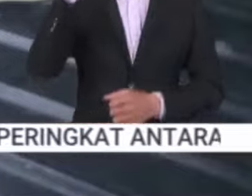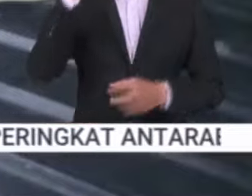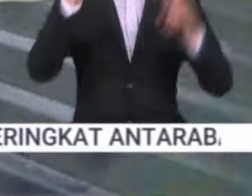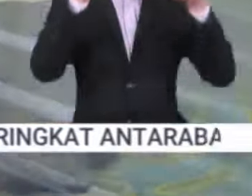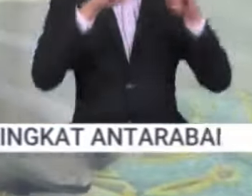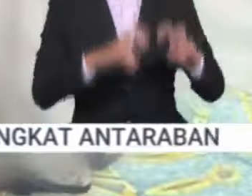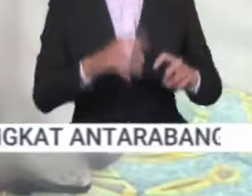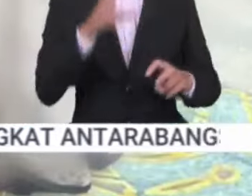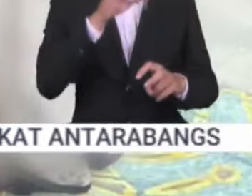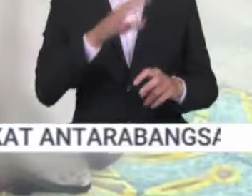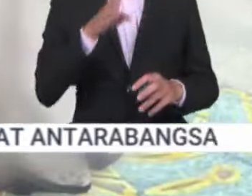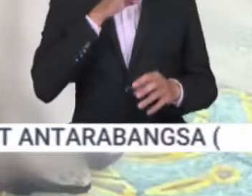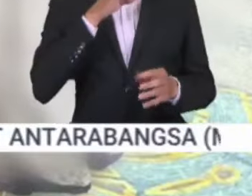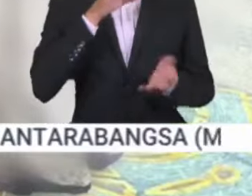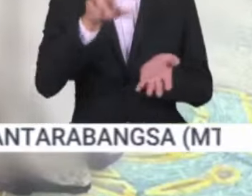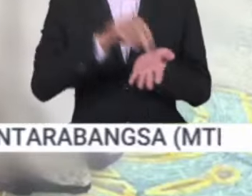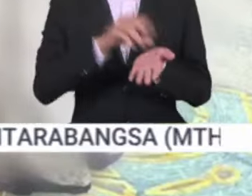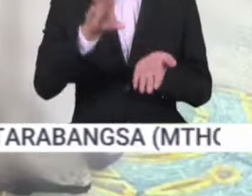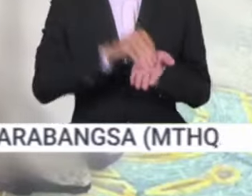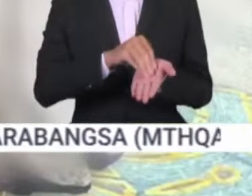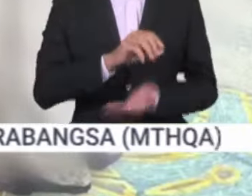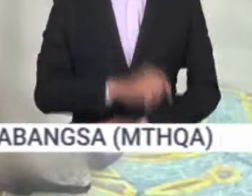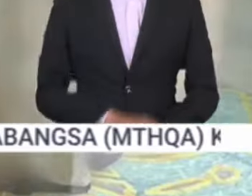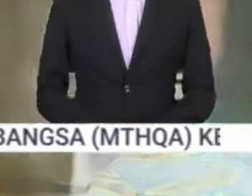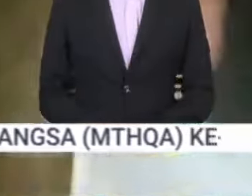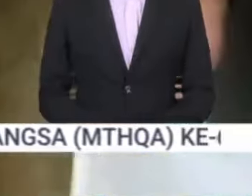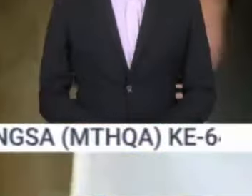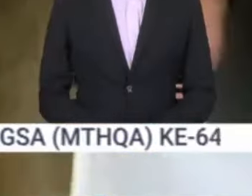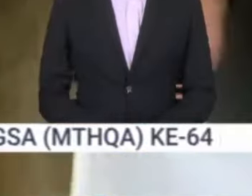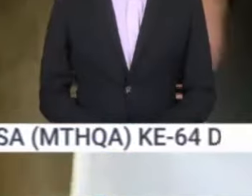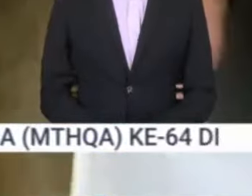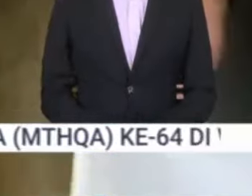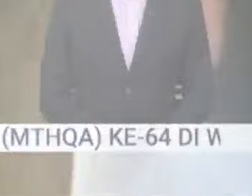disiasat dan dirakam percakapan.